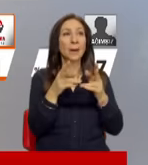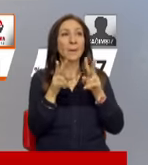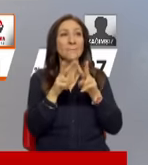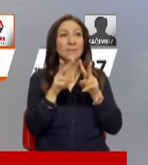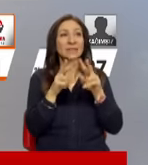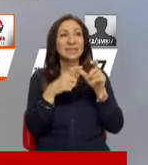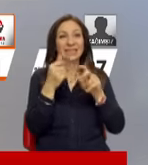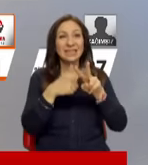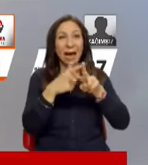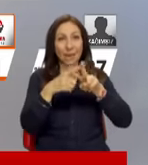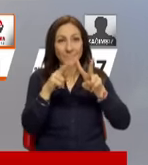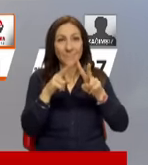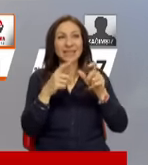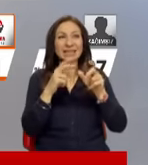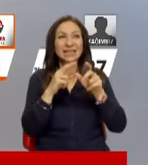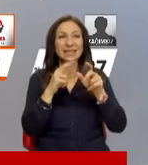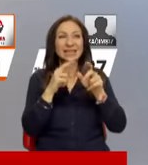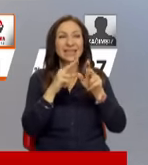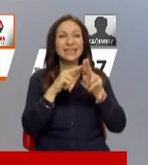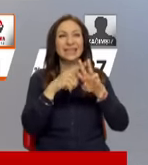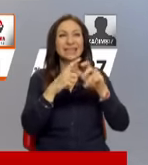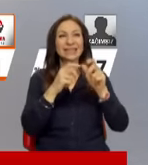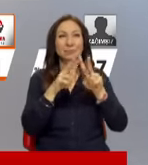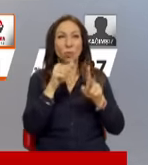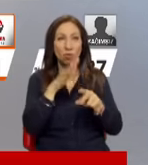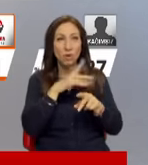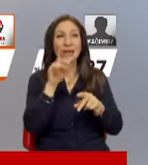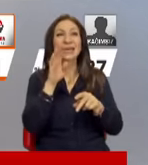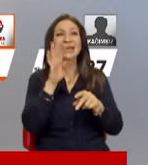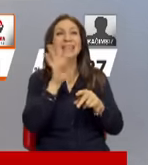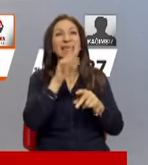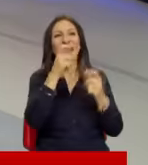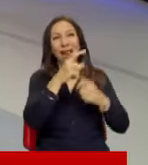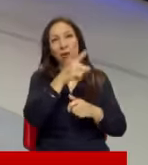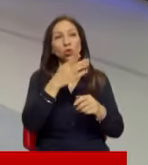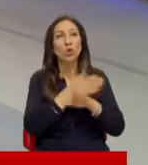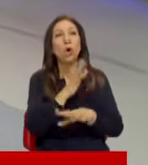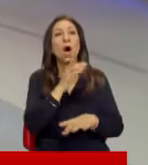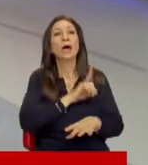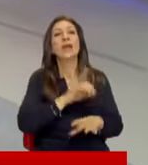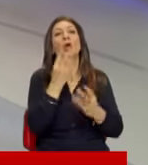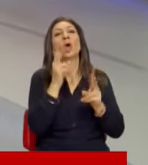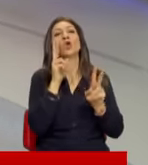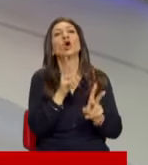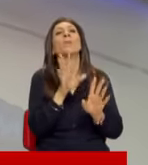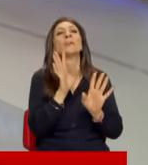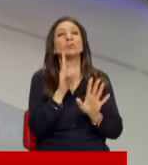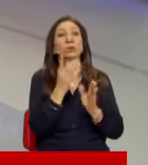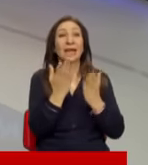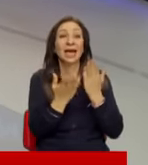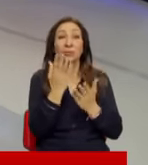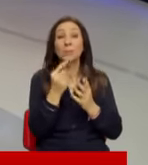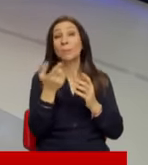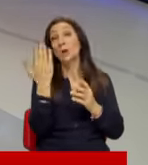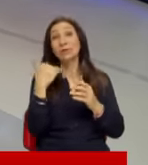ise CHP seçmeni için Kırklareli'nin de doğru bir aday olarak görülmemiş, böyle bir değerlendirme. Halbuki